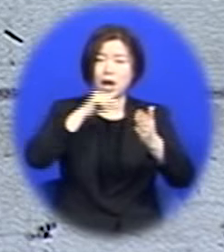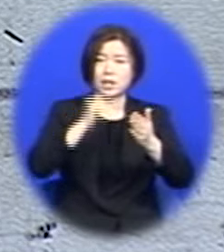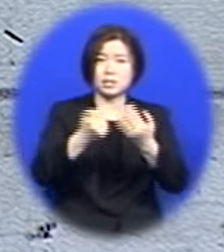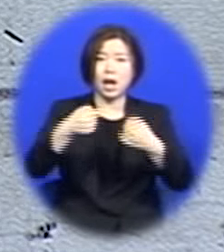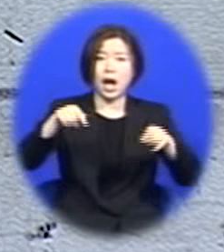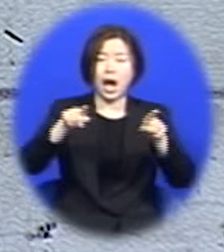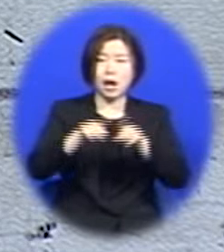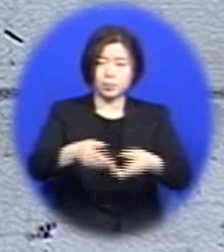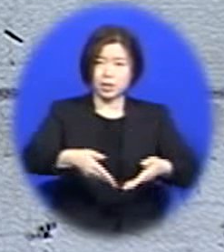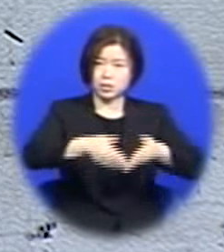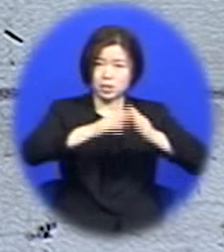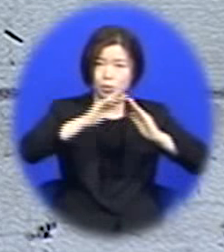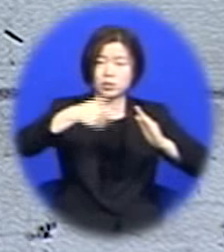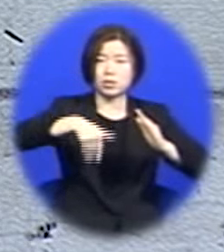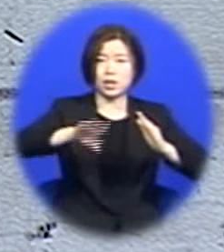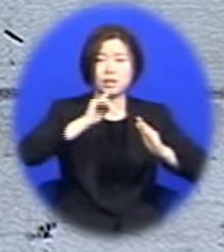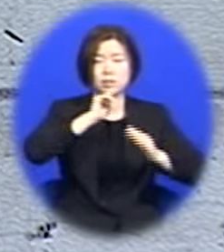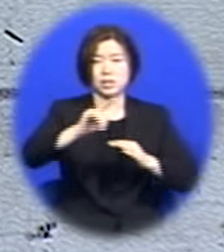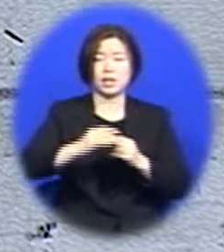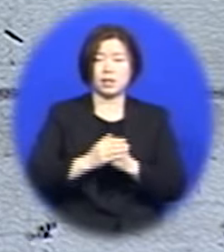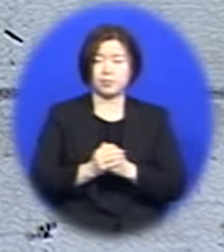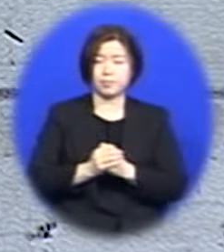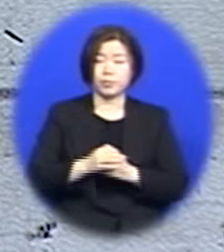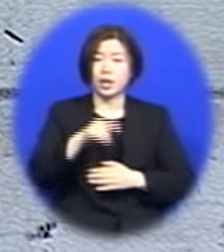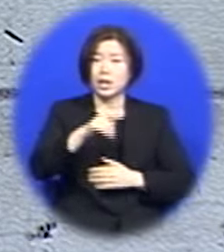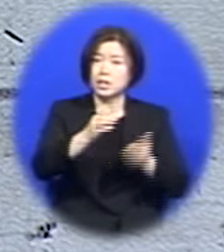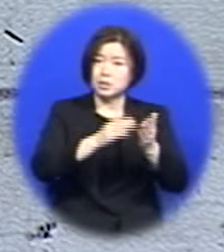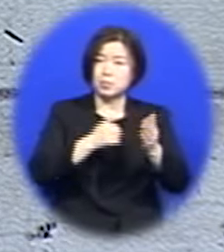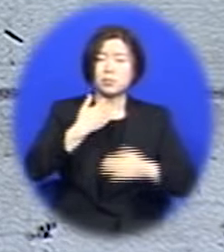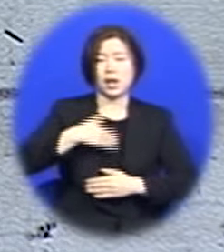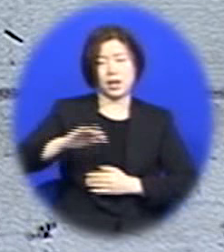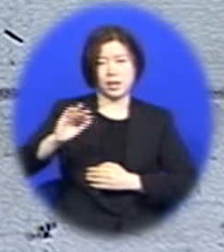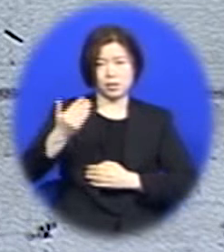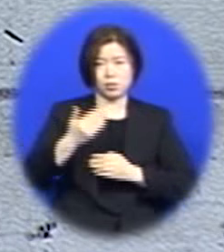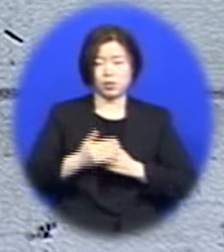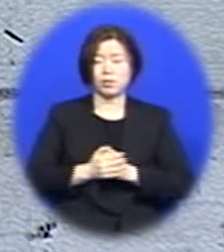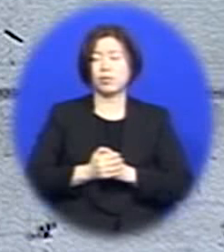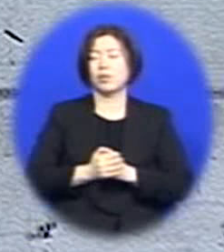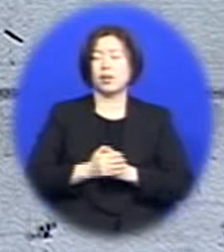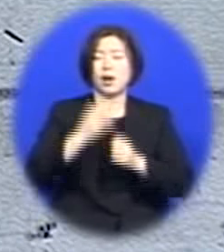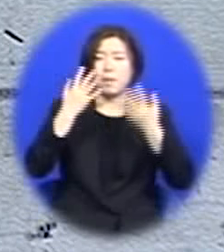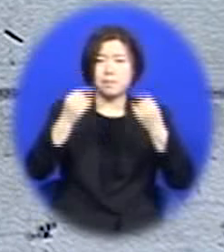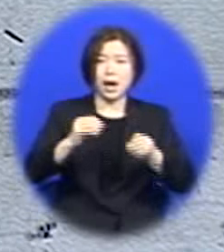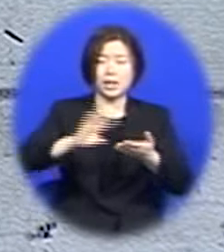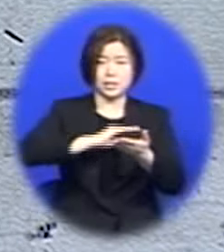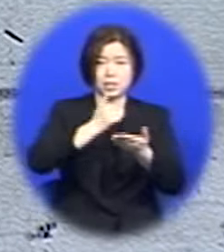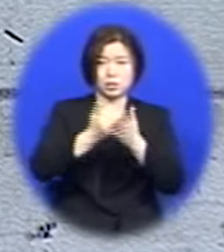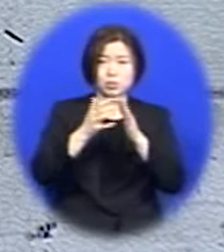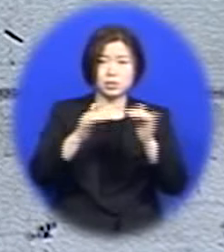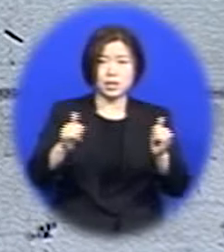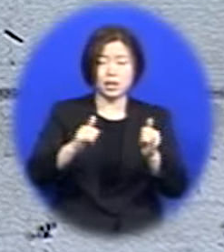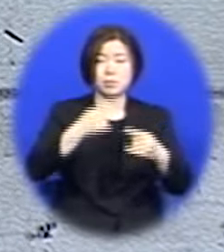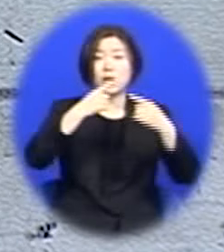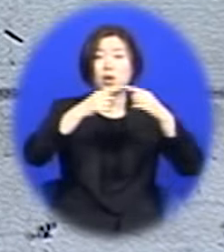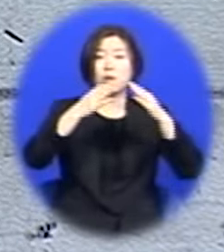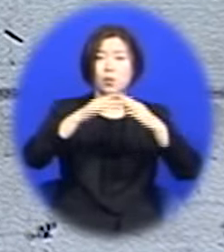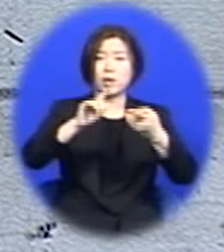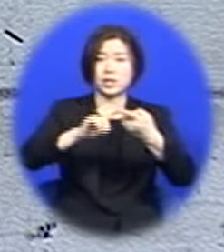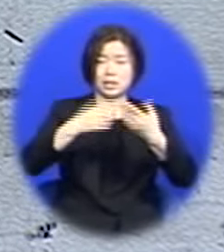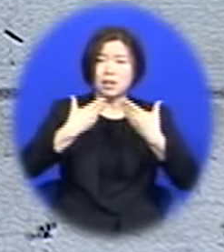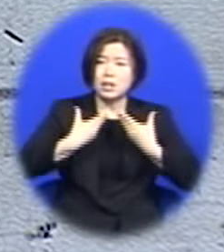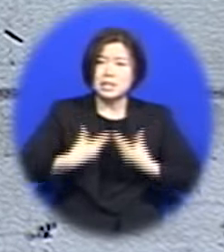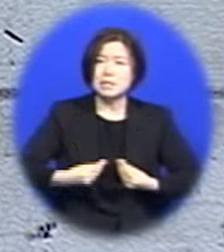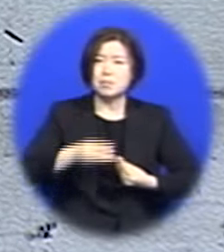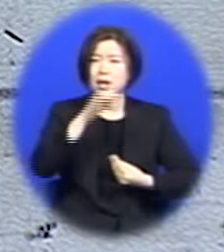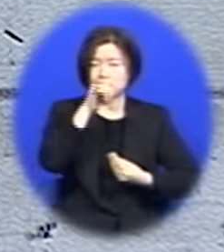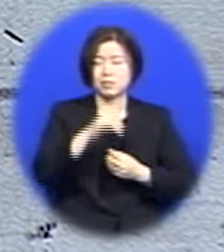가느니라. 여러분이 이 비밀을 알아야 합니다. 많은 그리스도인들이 교회에 대해서 실망을